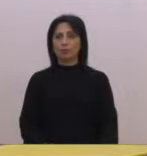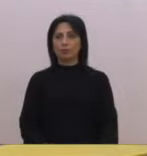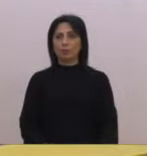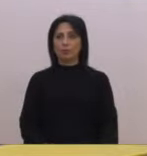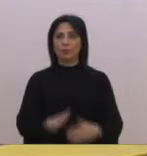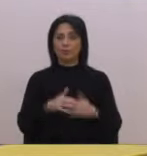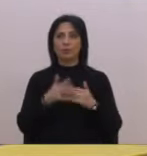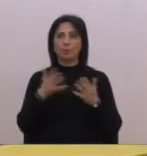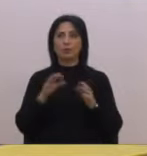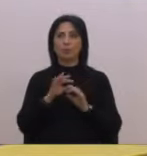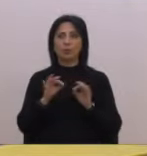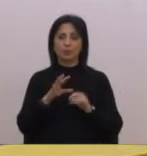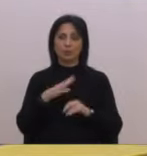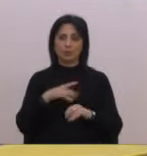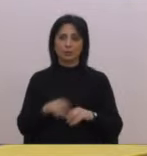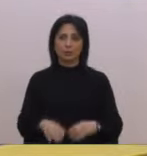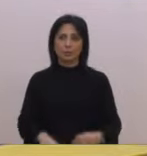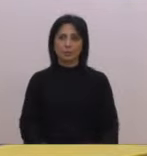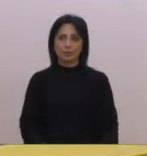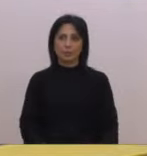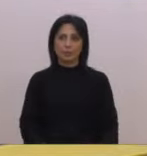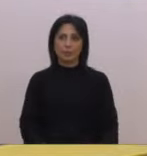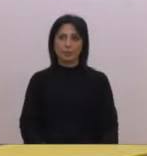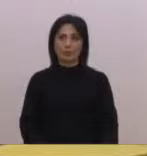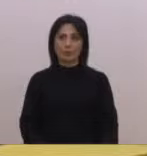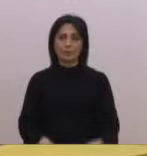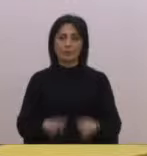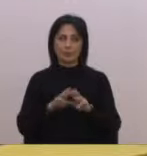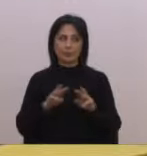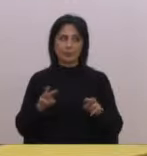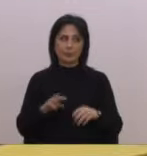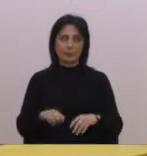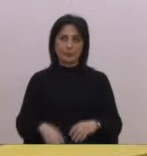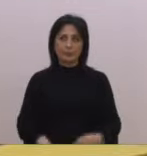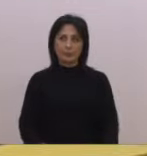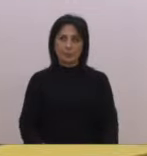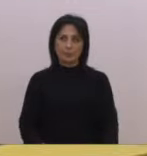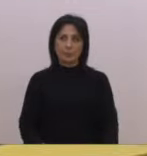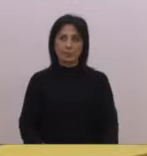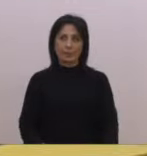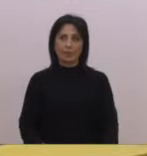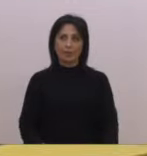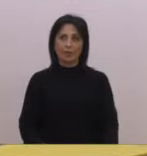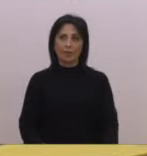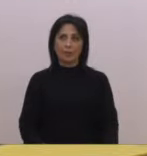ხელშეწყობის მეტი პროექტები იყოს და სამინისტრო ხო, მოკლედ